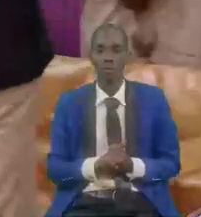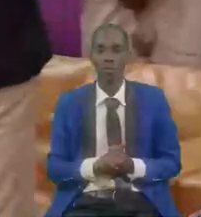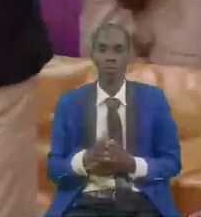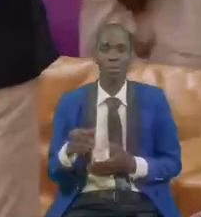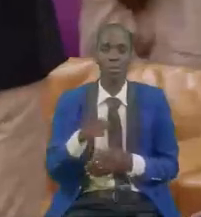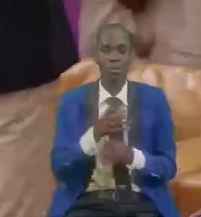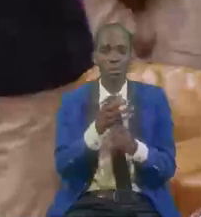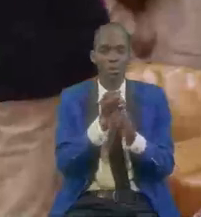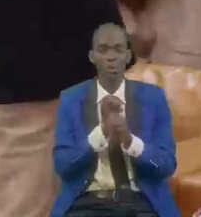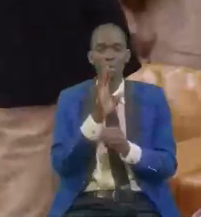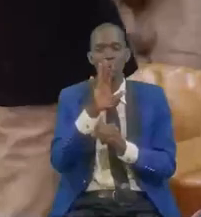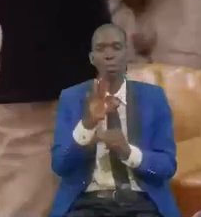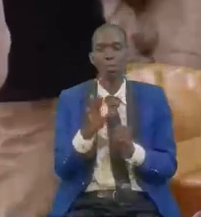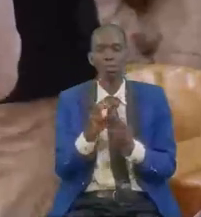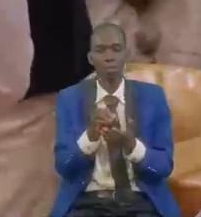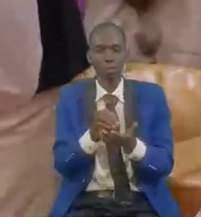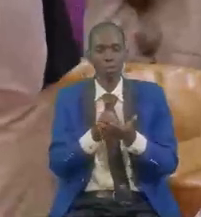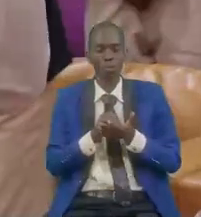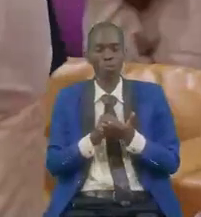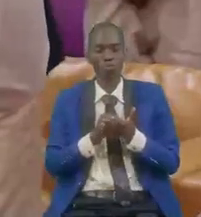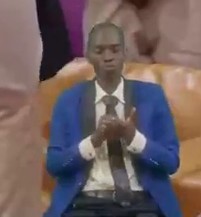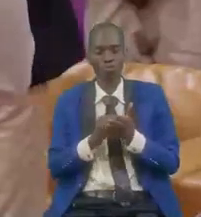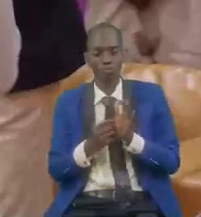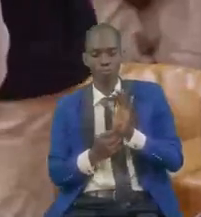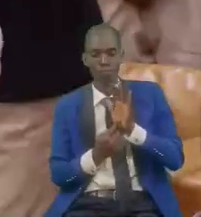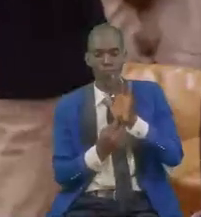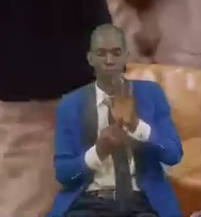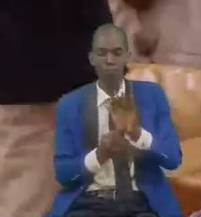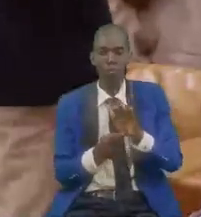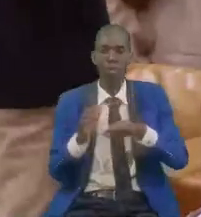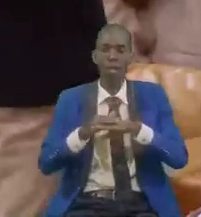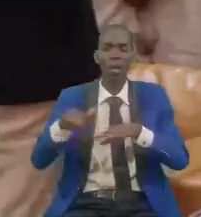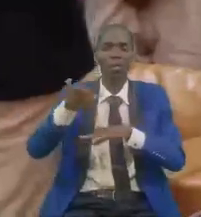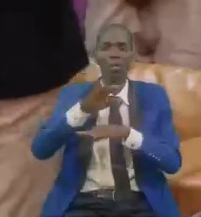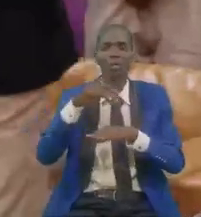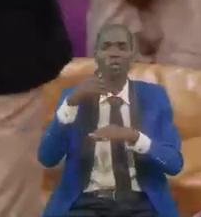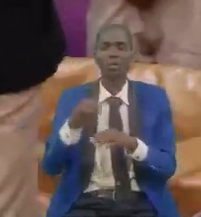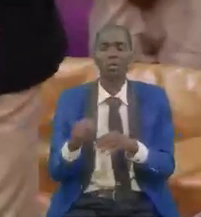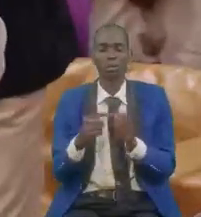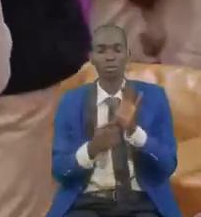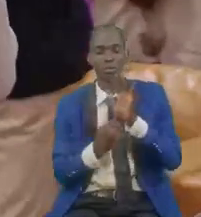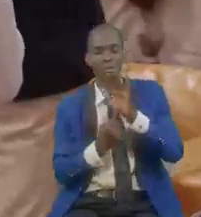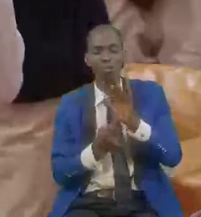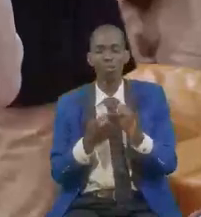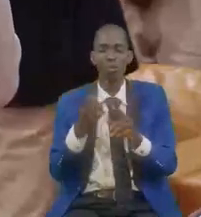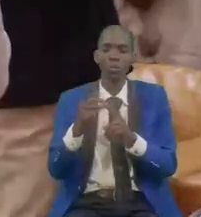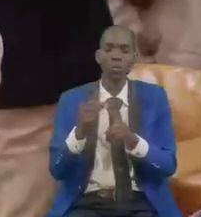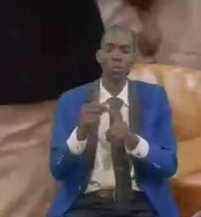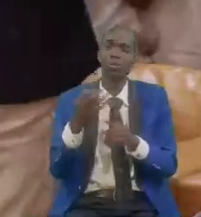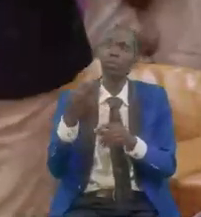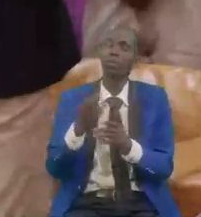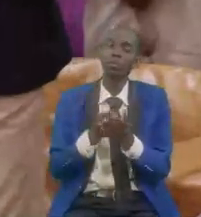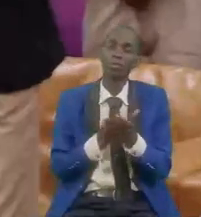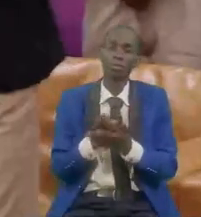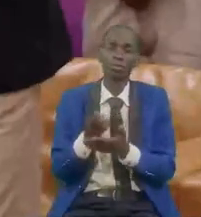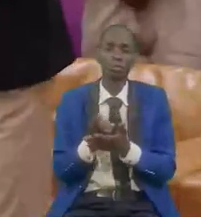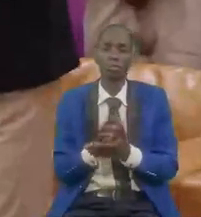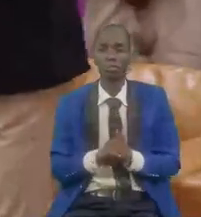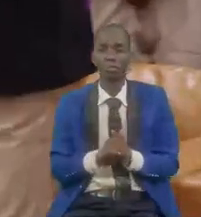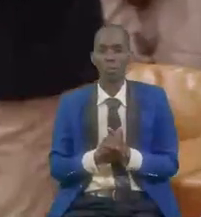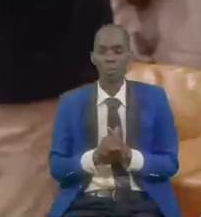Vous prenez votre révélation au-delà de celle de la parole de la vérité.